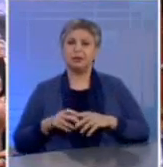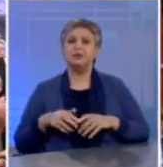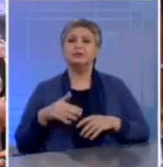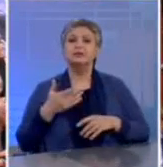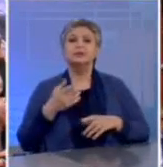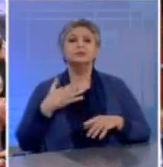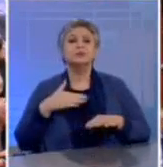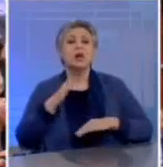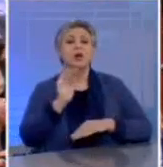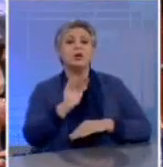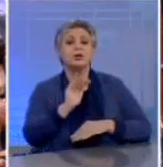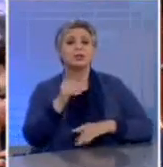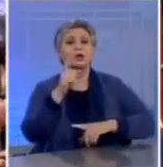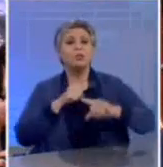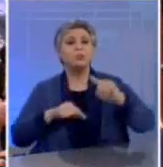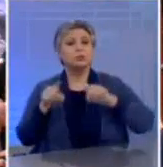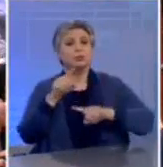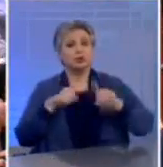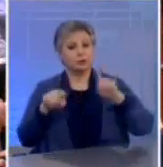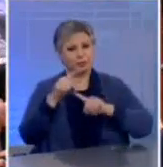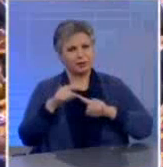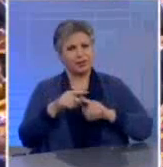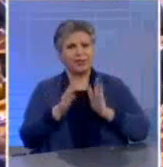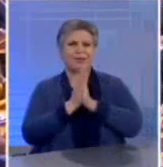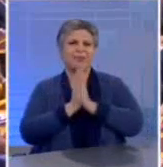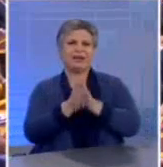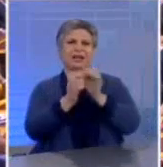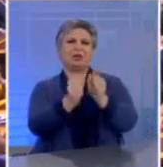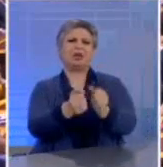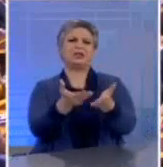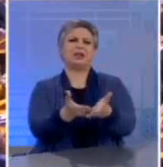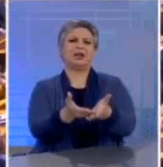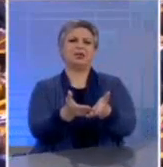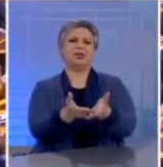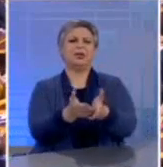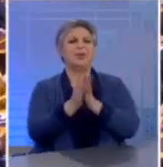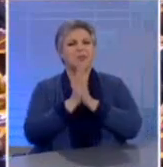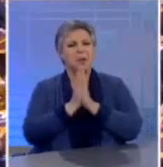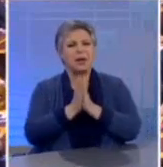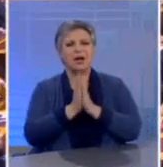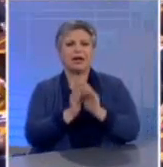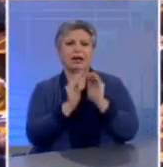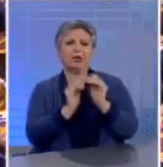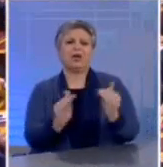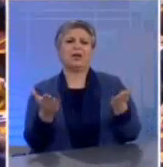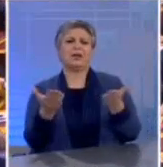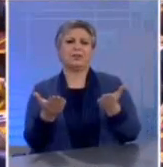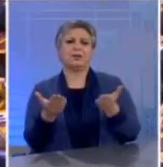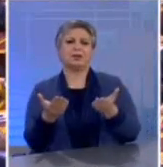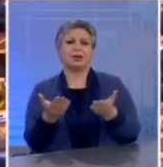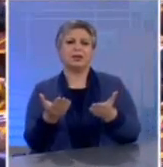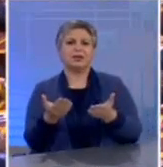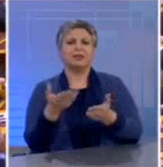Και ποιος... Κύριοι συνάδελφοι, μπορείτε να σταματήσετε και να ηρεμήσετε. Σας παρακαλώ. Καθίστε